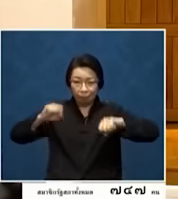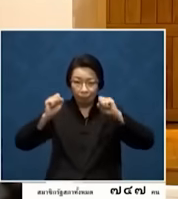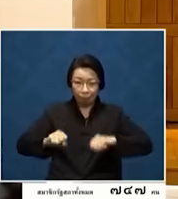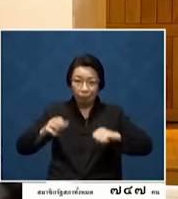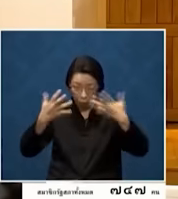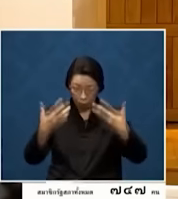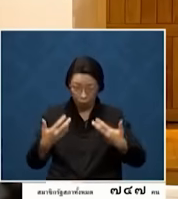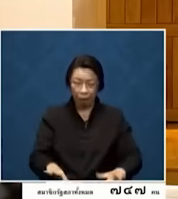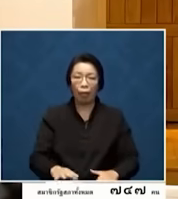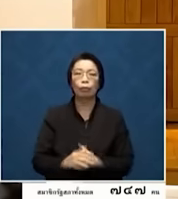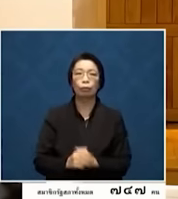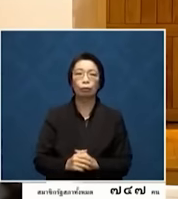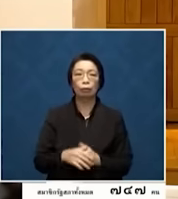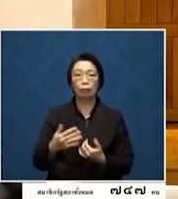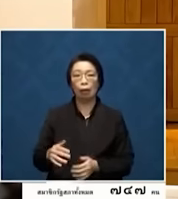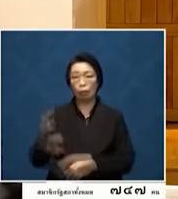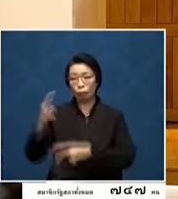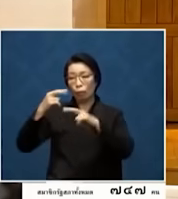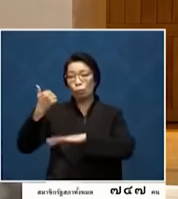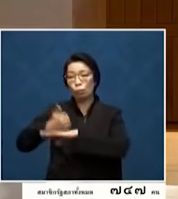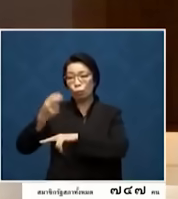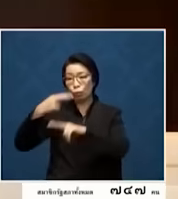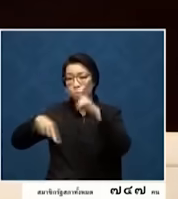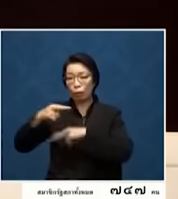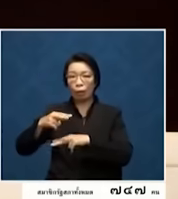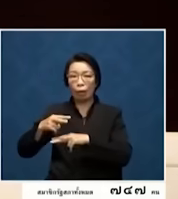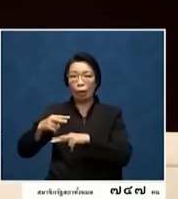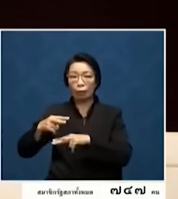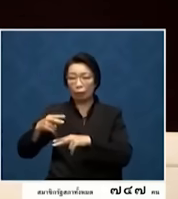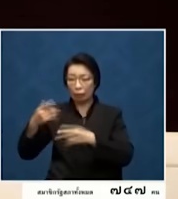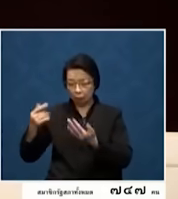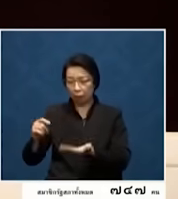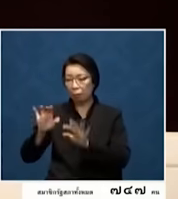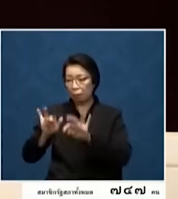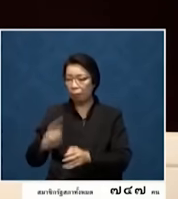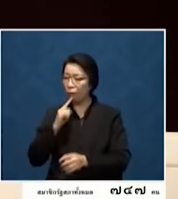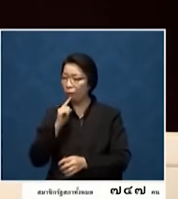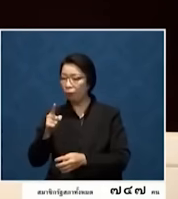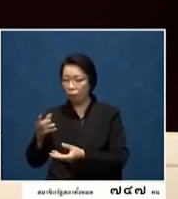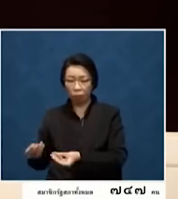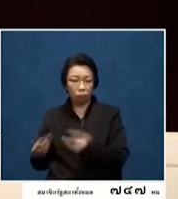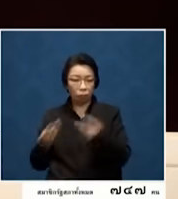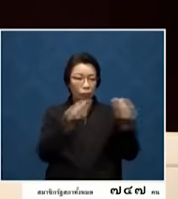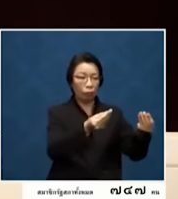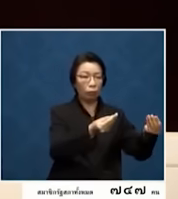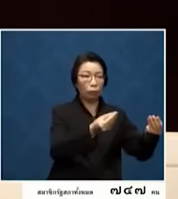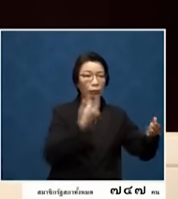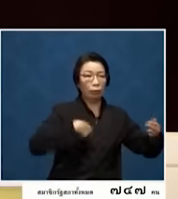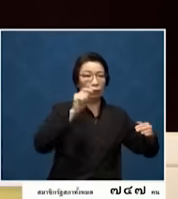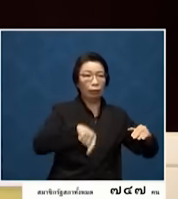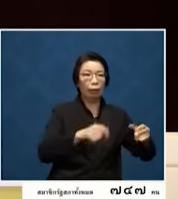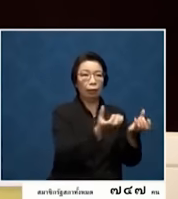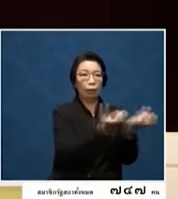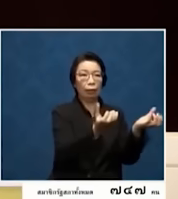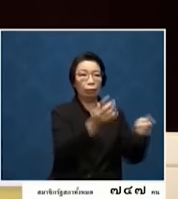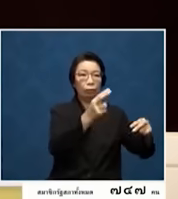ผ่นดินได้ส่งเรื่องไปให้ศาลรัฐธรรมนูญวินิจฉัยแล้วเรื่องนี้แล้วศาลรัฐธรรมนู